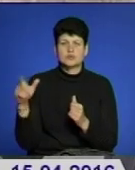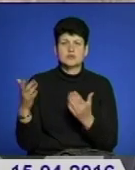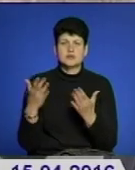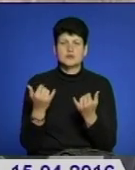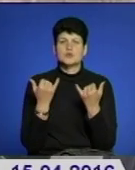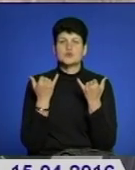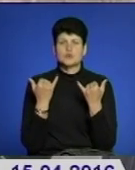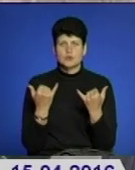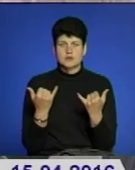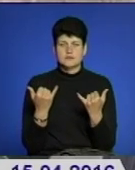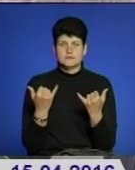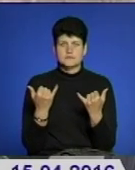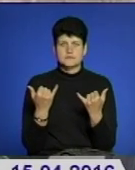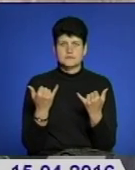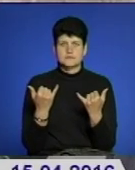сьогодні